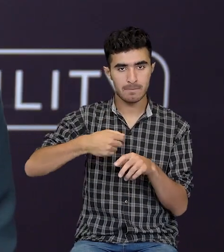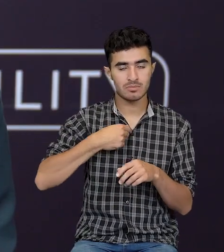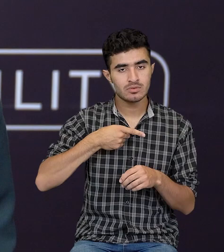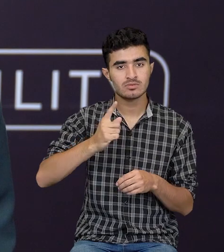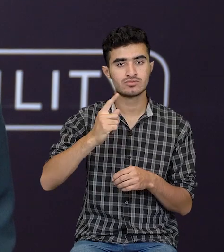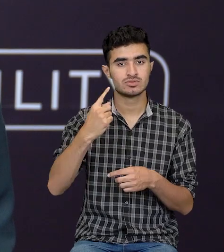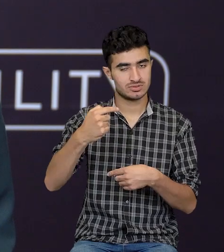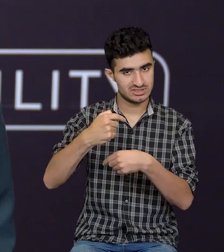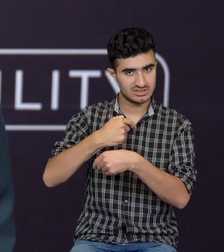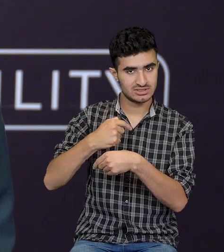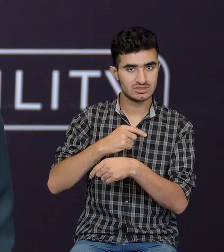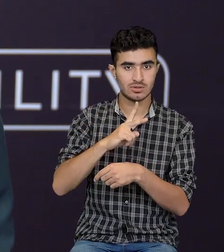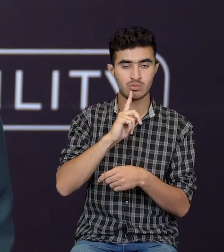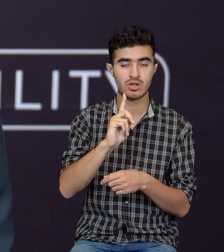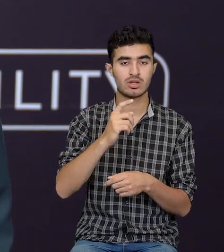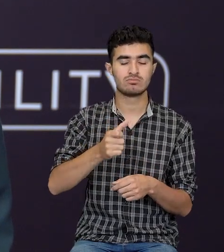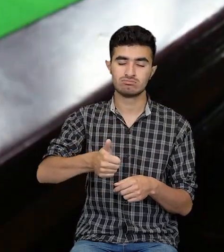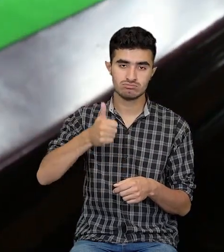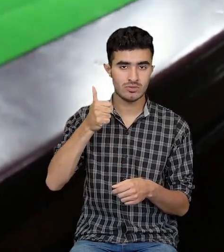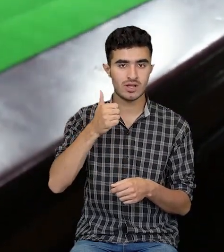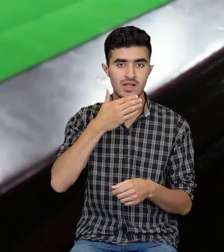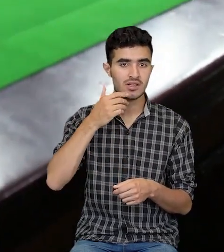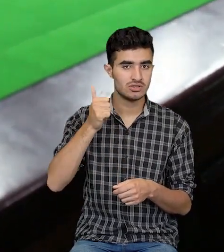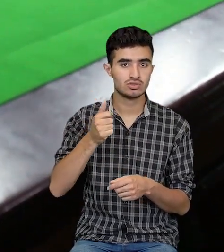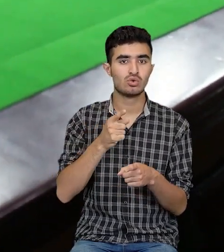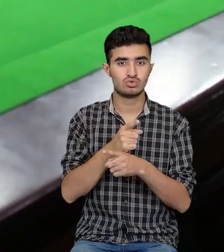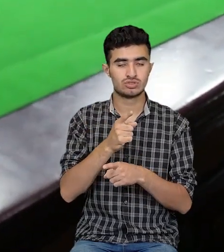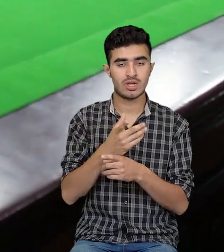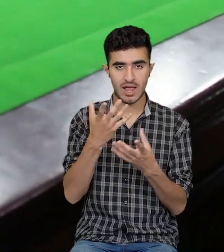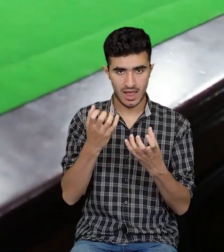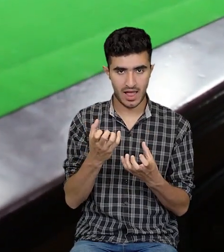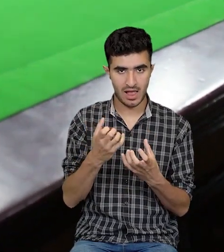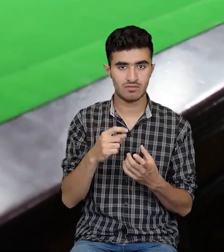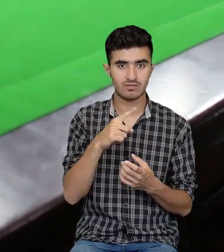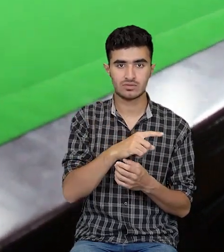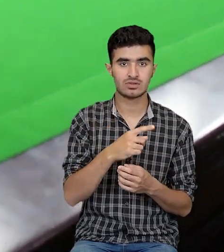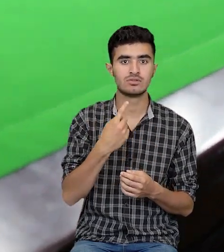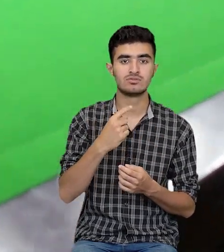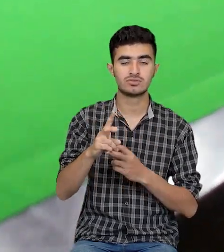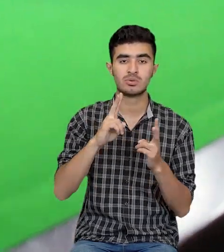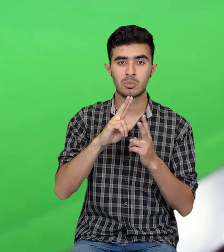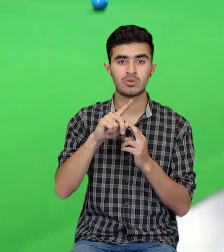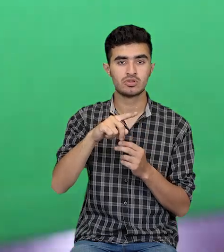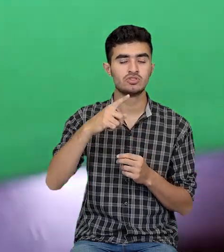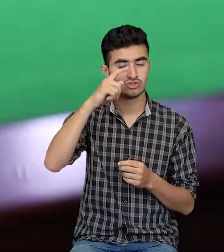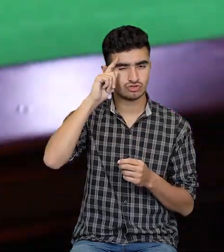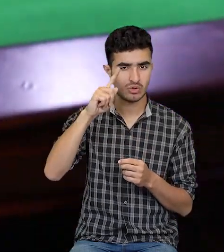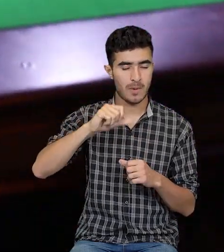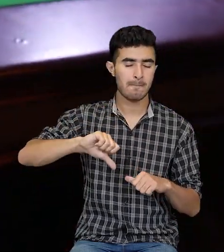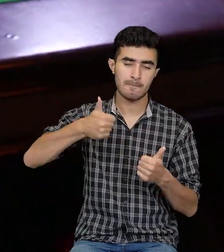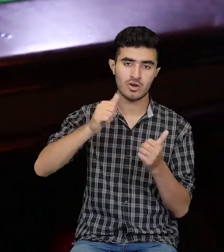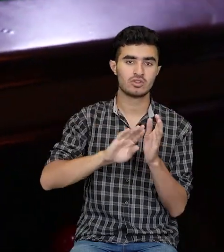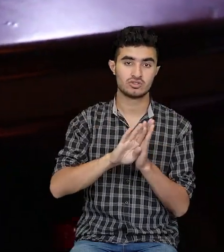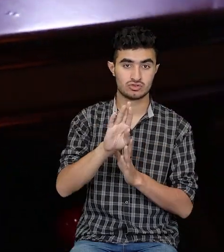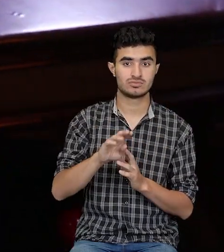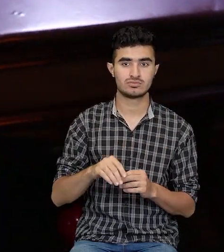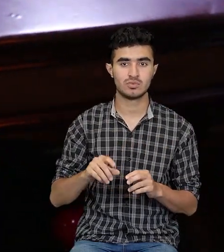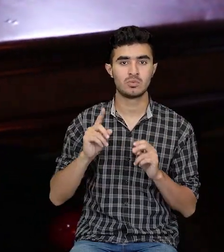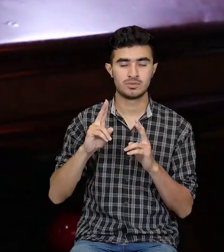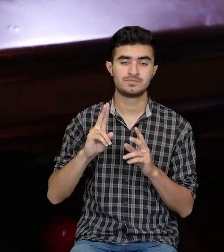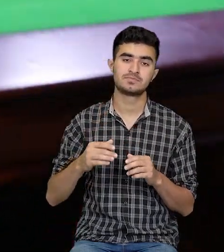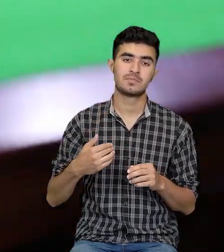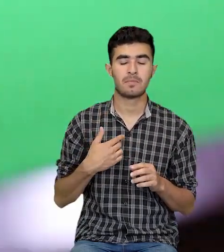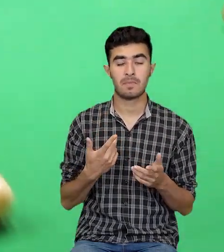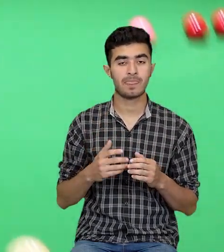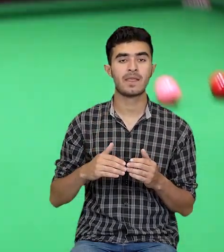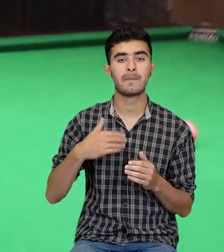स्टार्ट की तो फिर वो मुझे घर लेने आए। आसिफ भाई कहते हैं कि मैं इसे कुछ ट्रेन करूँगा और इंशाल्लाह हमें उम्मीद है कि कुछ बेहतर करेगा। पापा